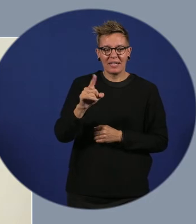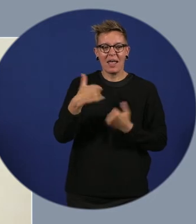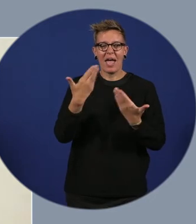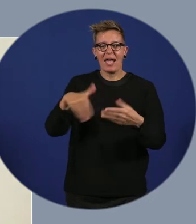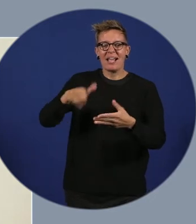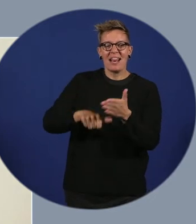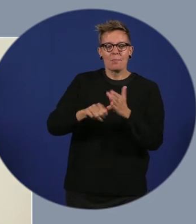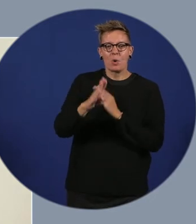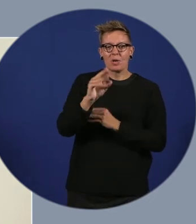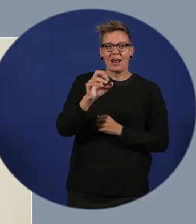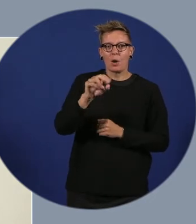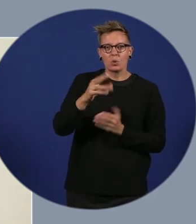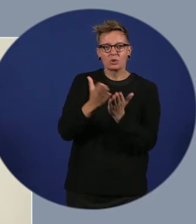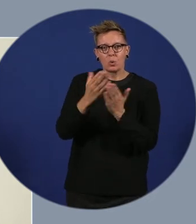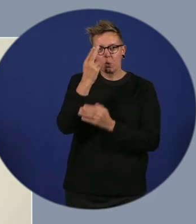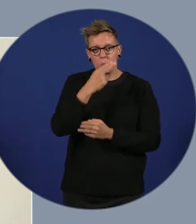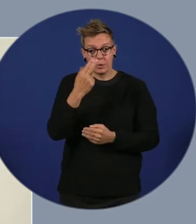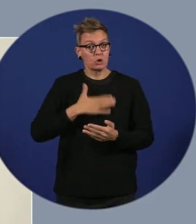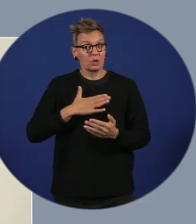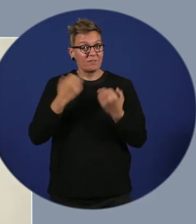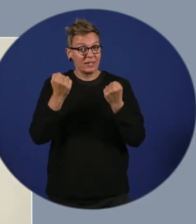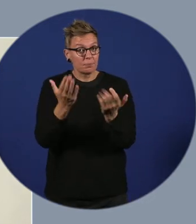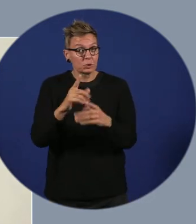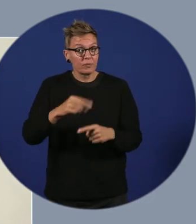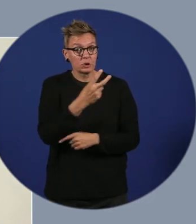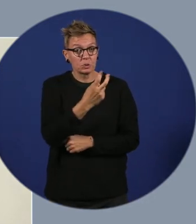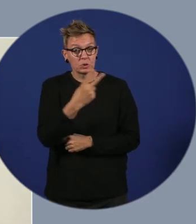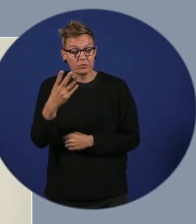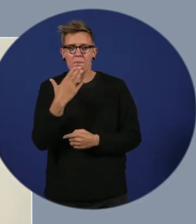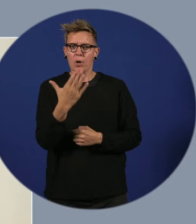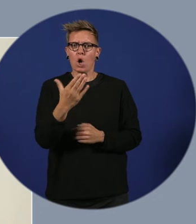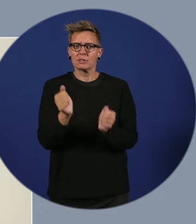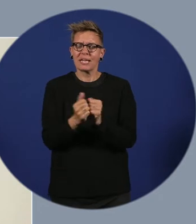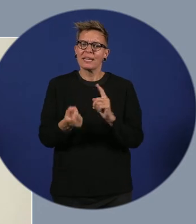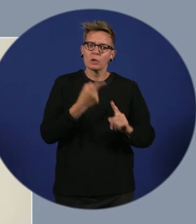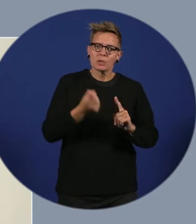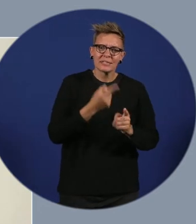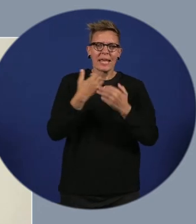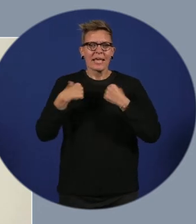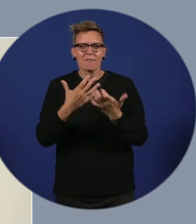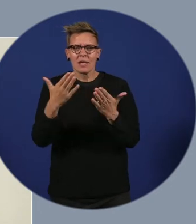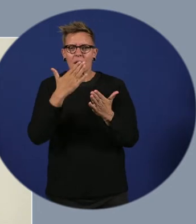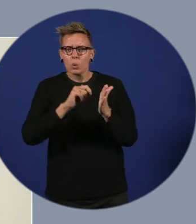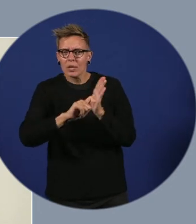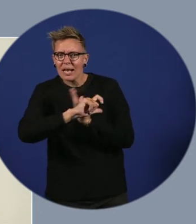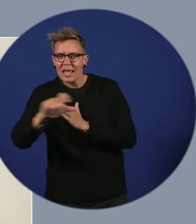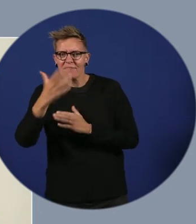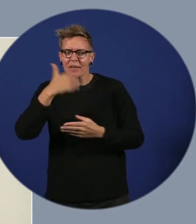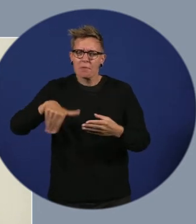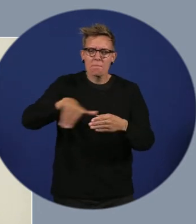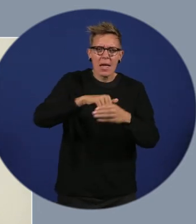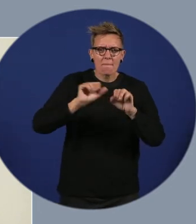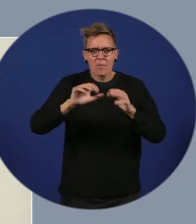Umeå. Jag tycker att skolval 22 är viktigt för att det är ett superbra sätt att introducera och engagera fler unga elever till politik